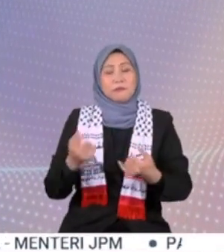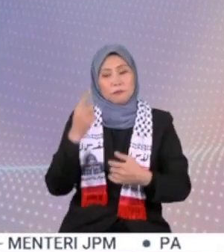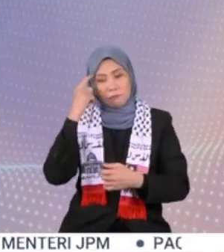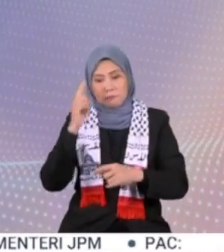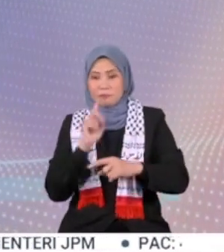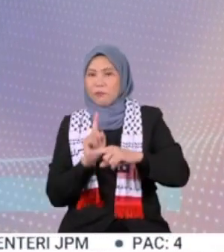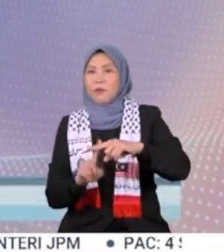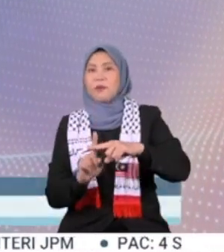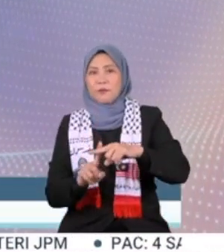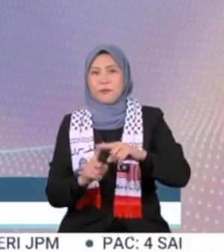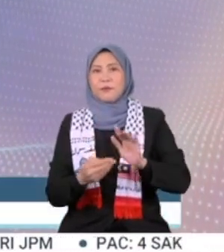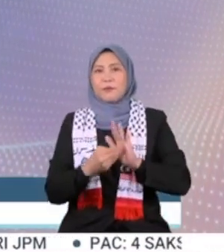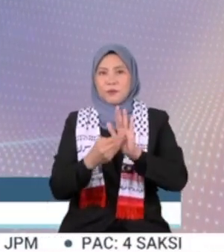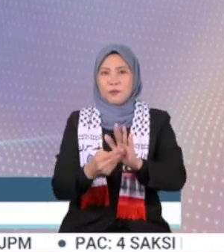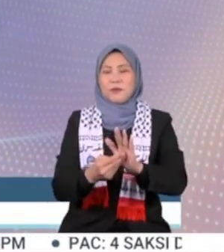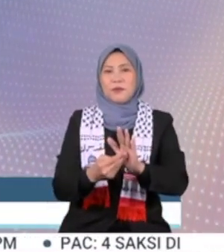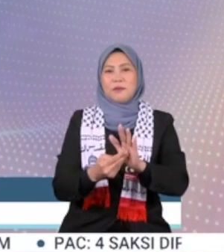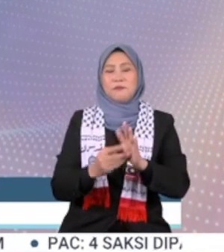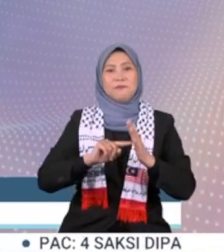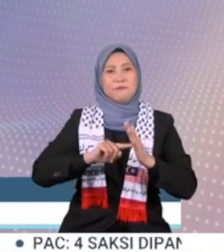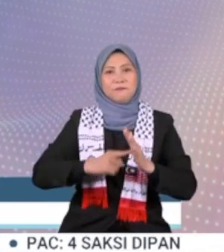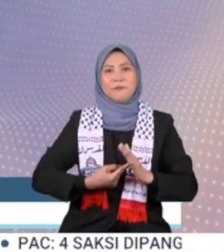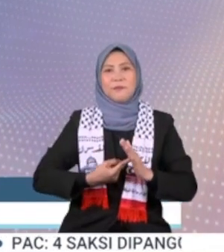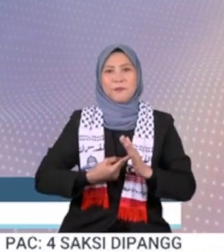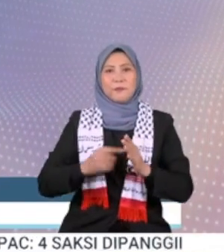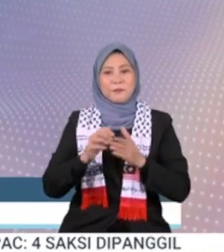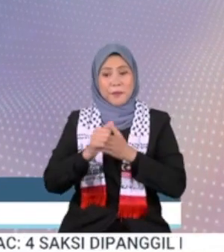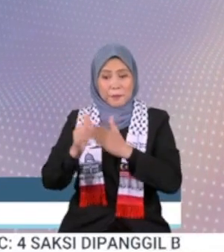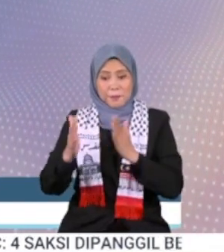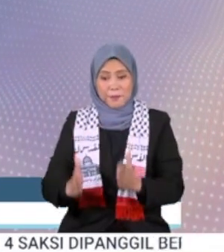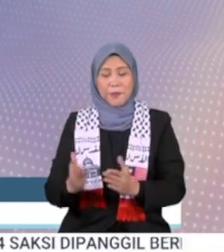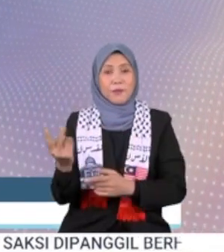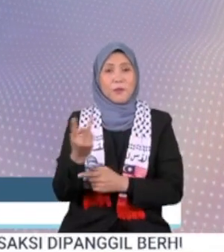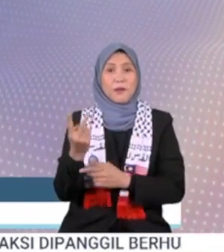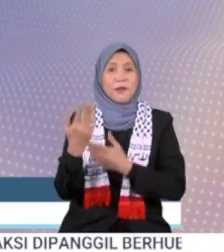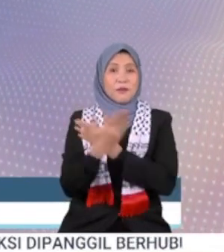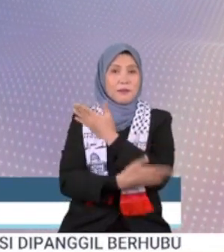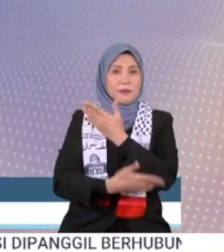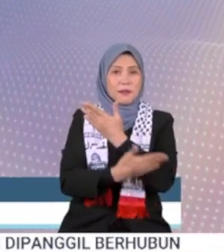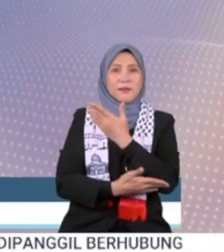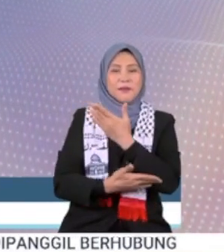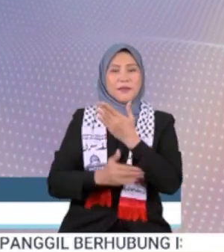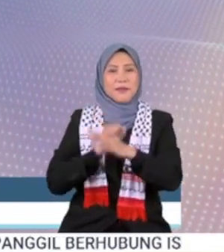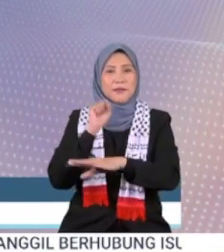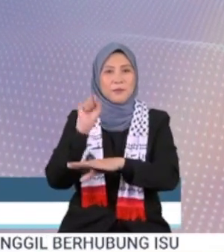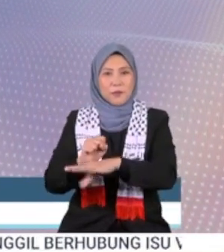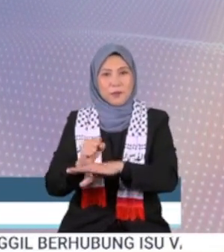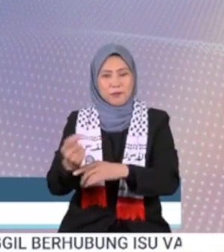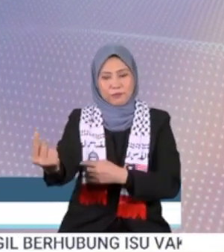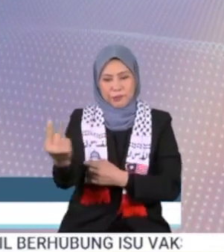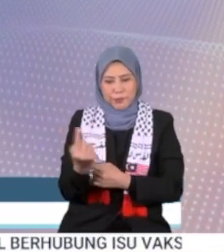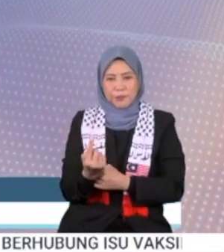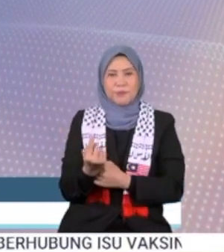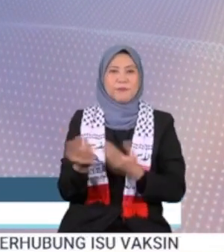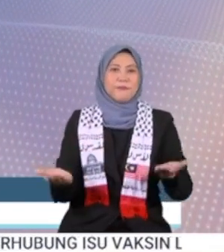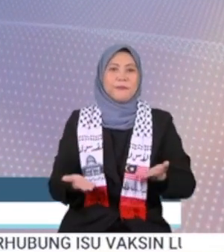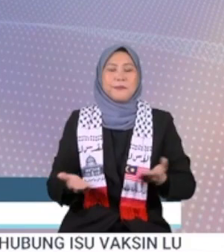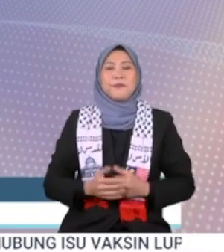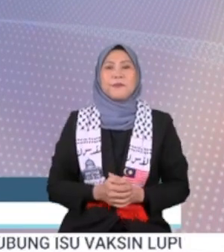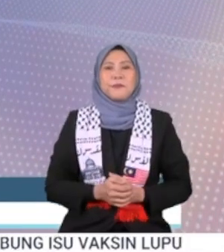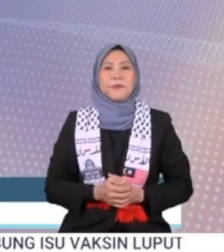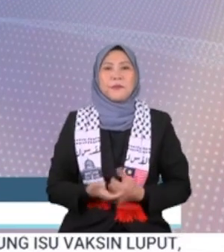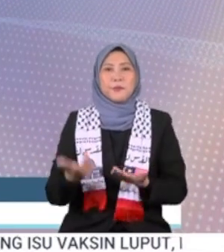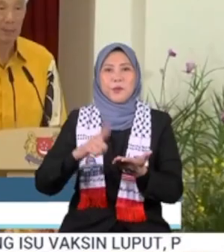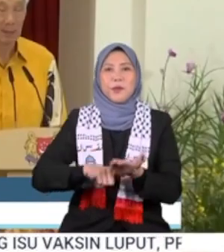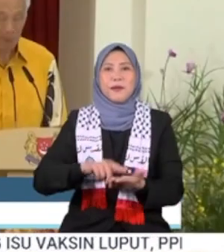positif ini dibuktikan pada sesi permukiman pemimpin kedua-dua negara kali ke-10 di Singapura laporannya bersama azamuddin